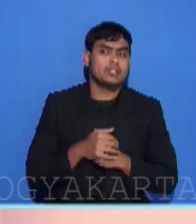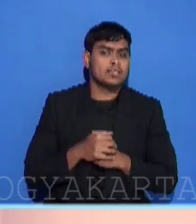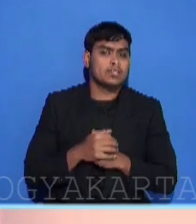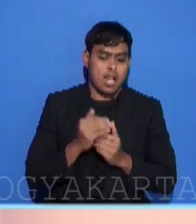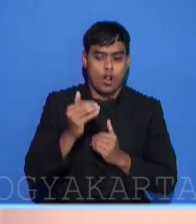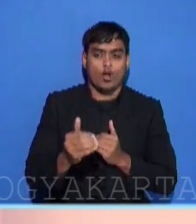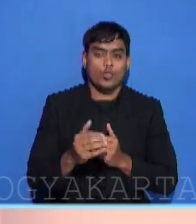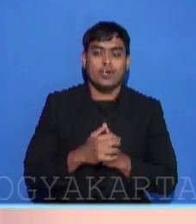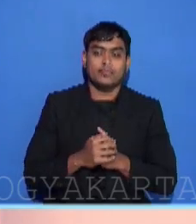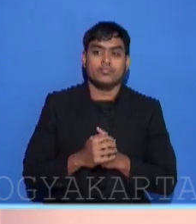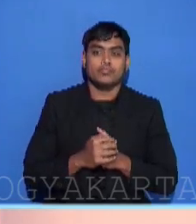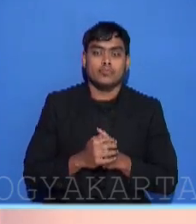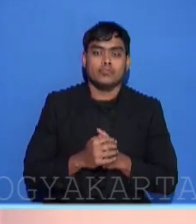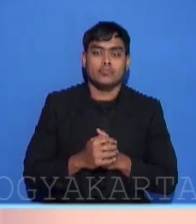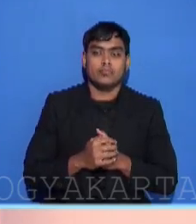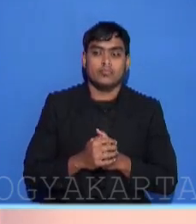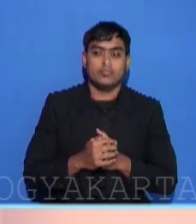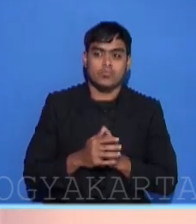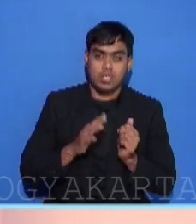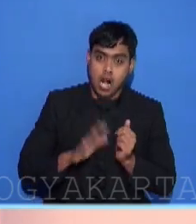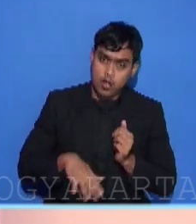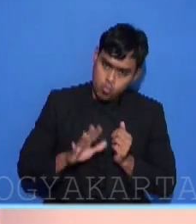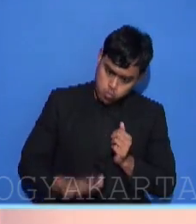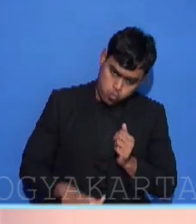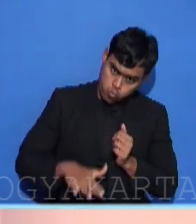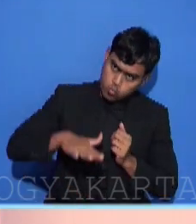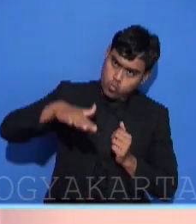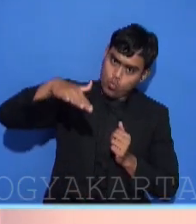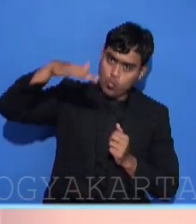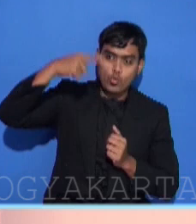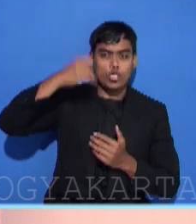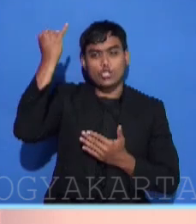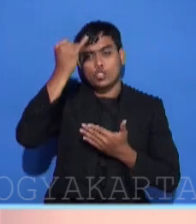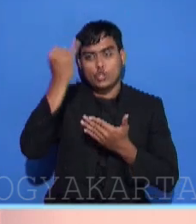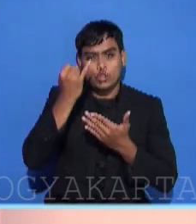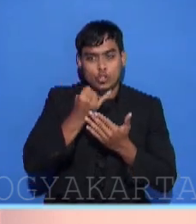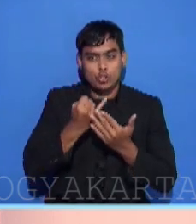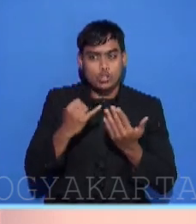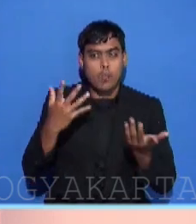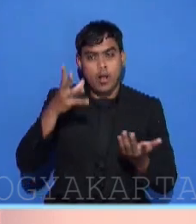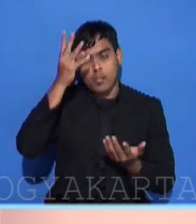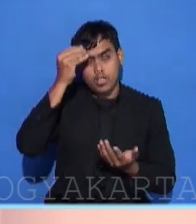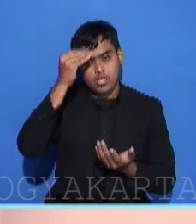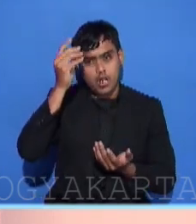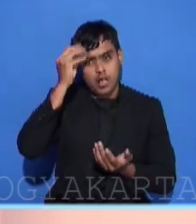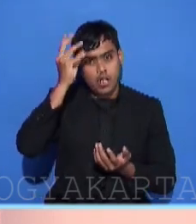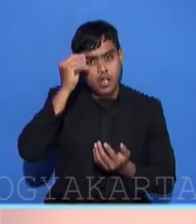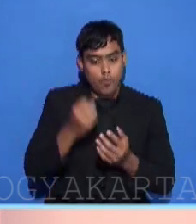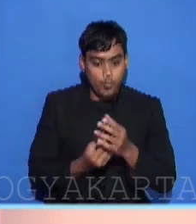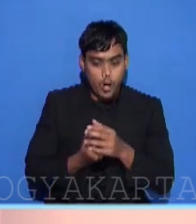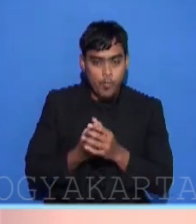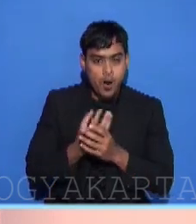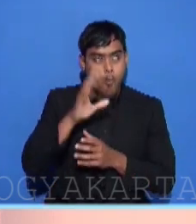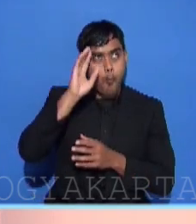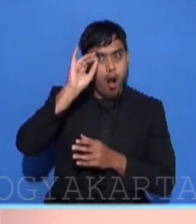saudara anak sejak dini harus diperkenalkan dengan seni untuk perkembangan ruang imajinasinya melalui seni anak akan belajar